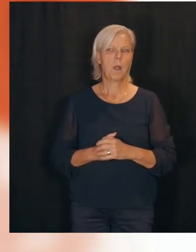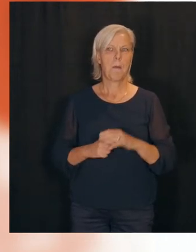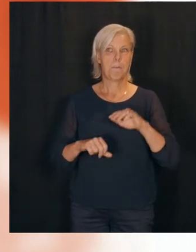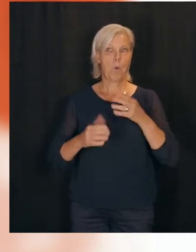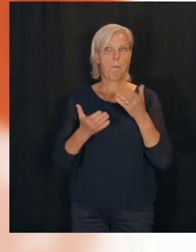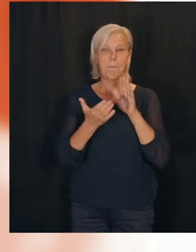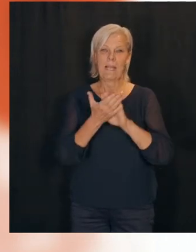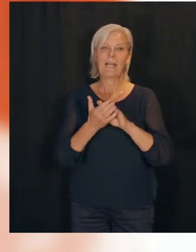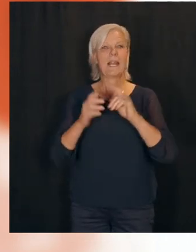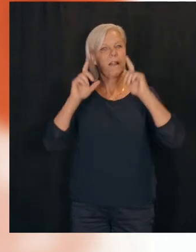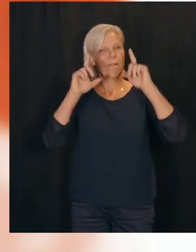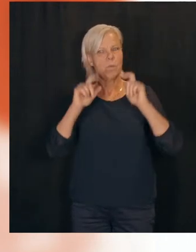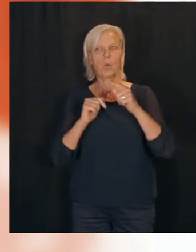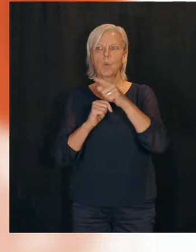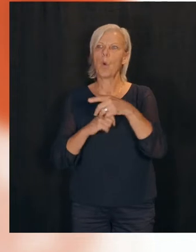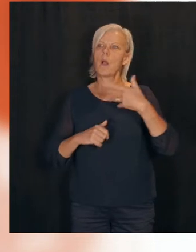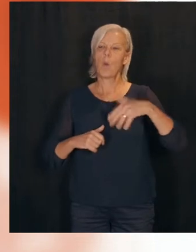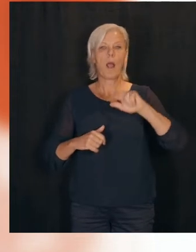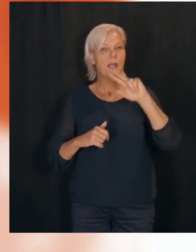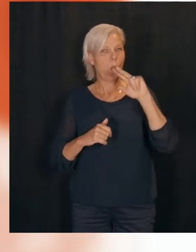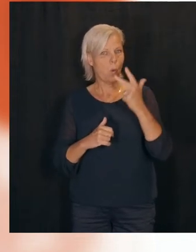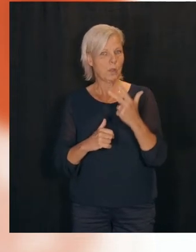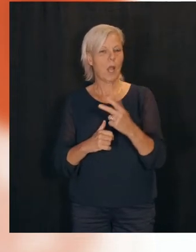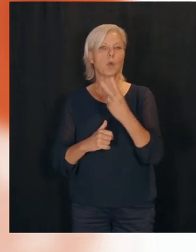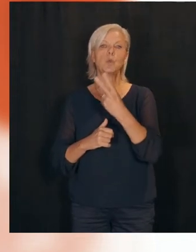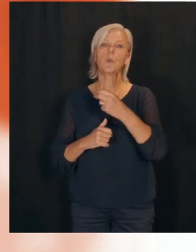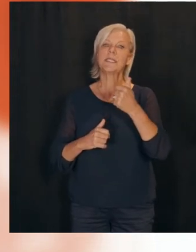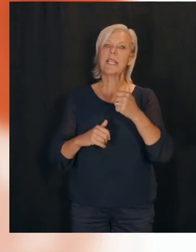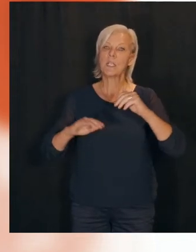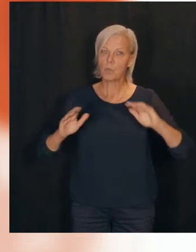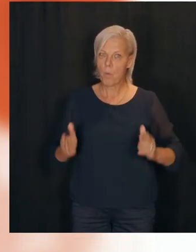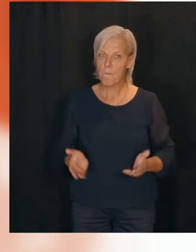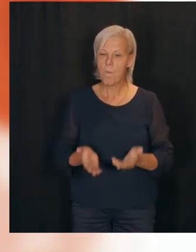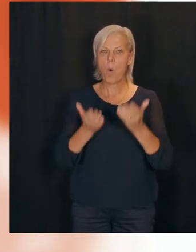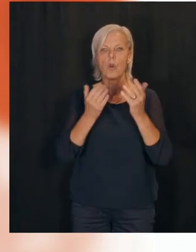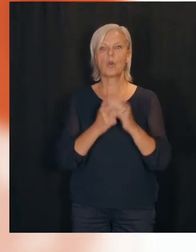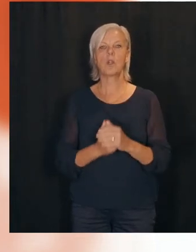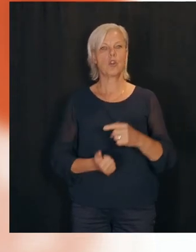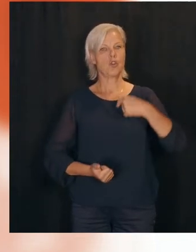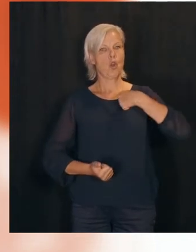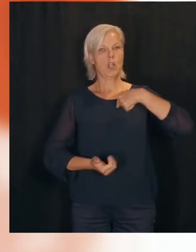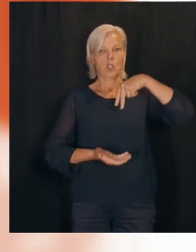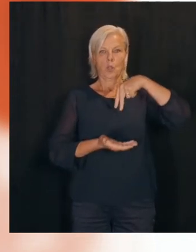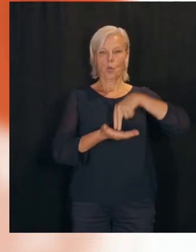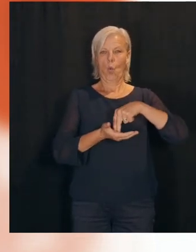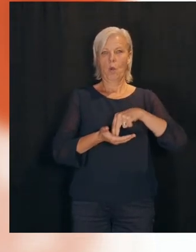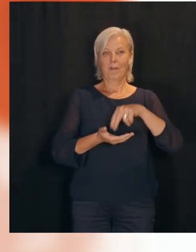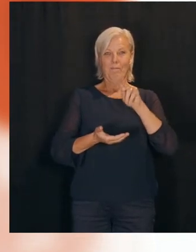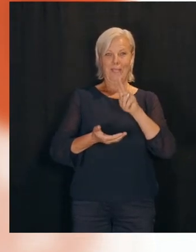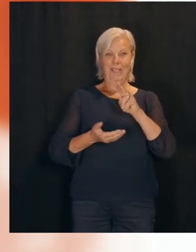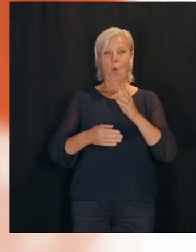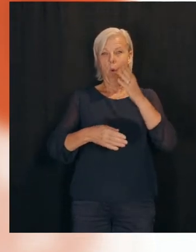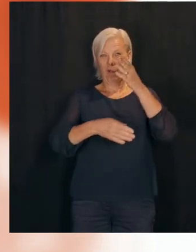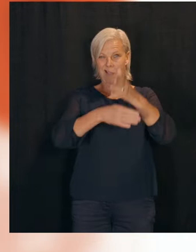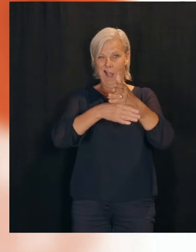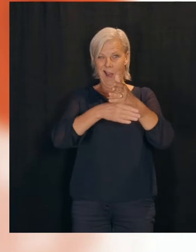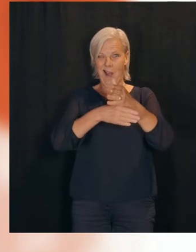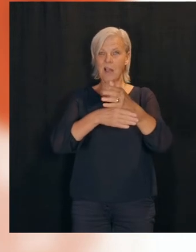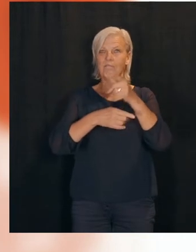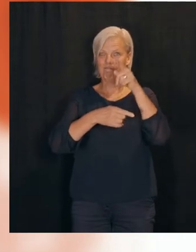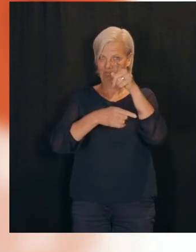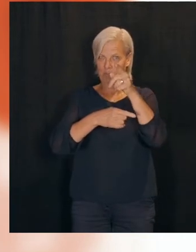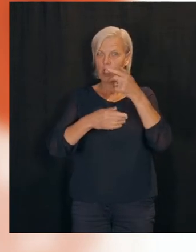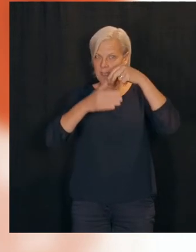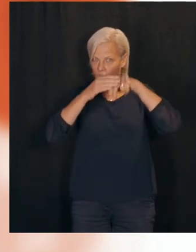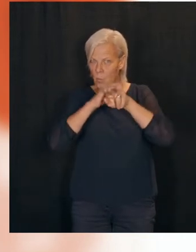Jag har på bilden ett foto. Klockan är 8:26 på morgonen. Jag står utanför ett hotell och ska vara med på en dag